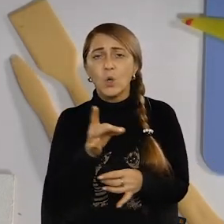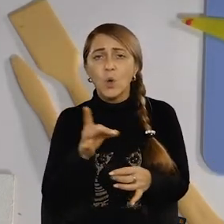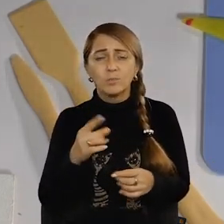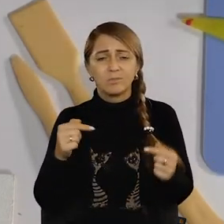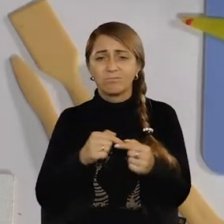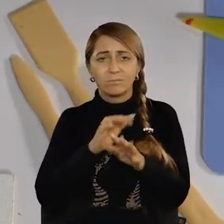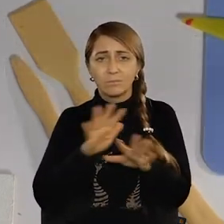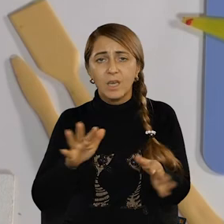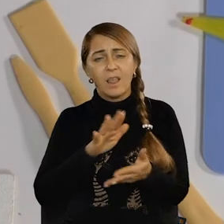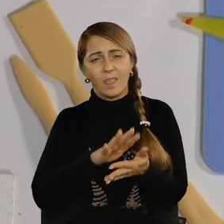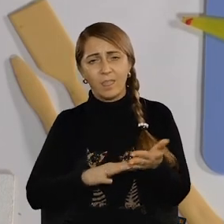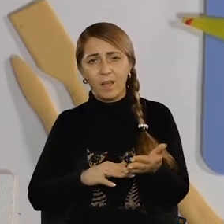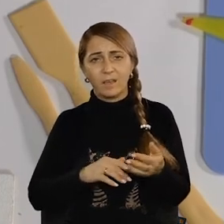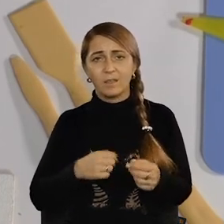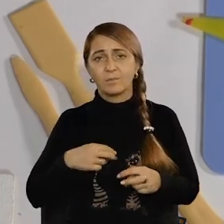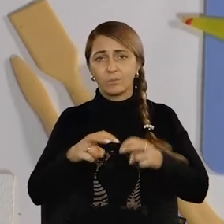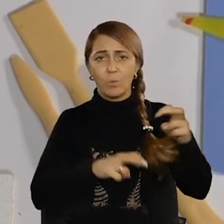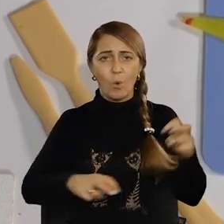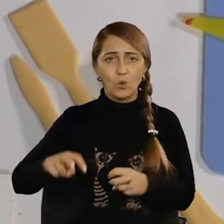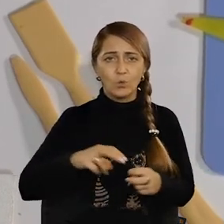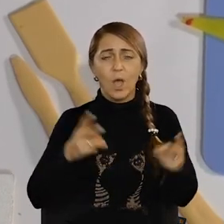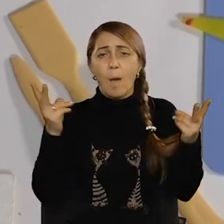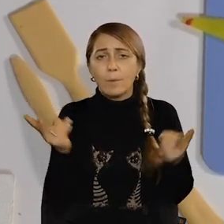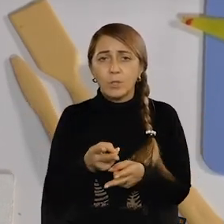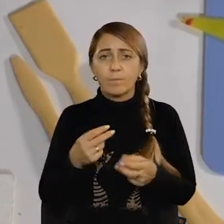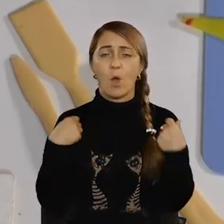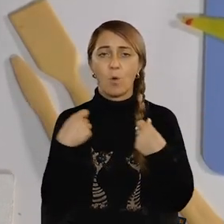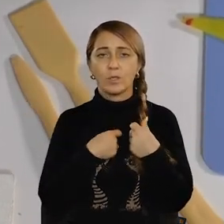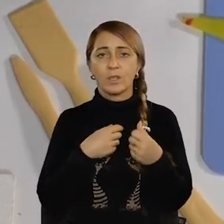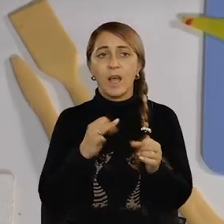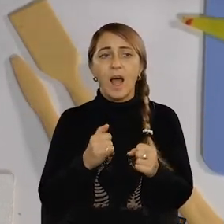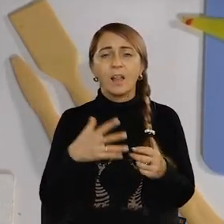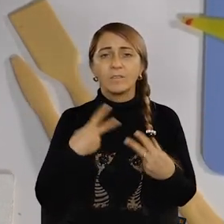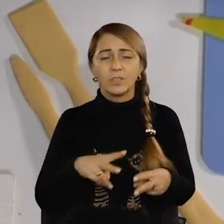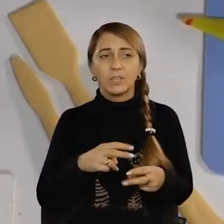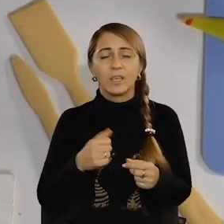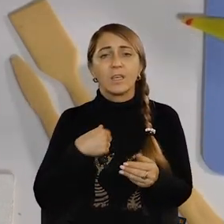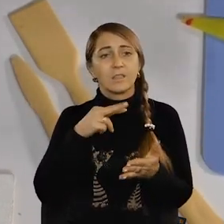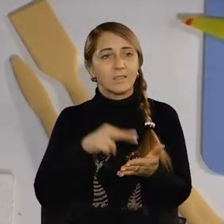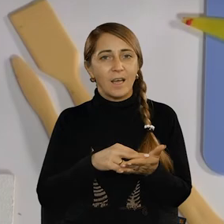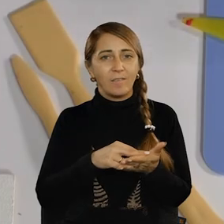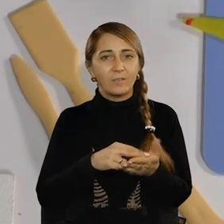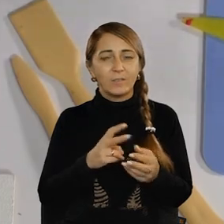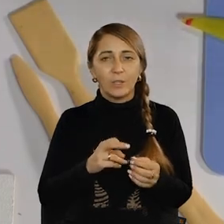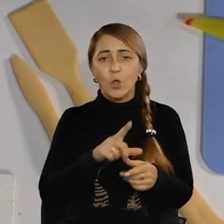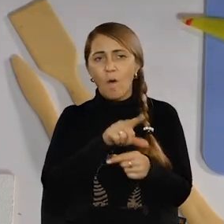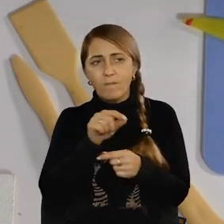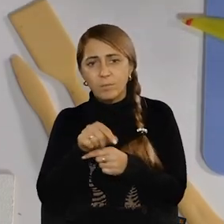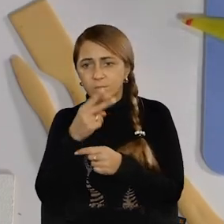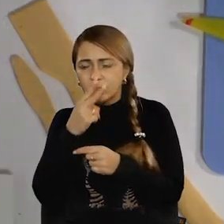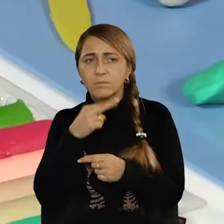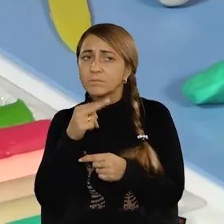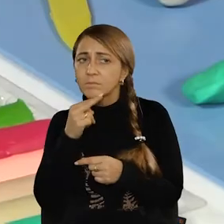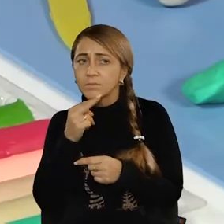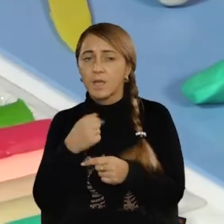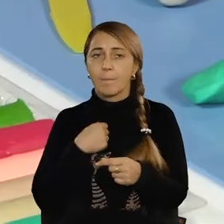Тому далі продовжував свої пошуки потрібного одягу, але вже ретельніше ставився до вибору розмірів.